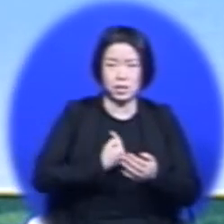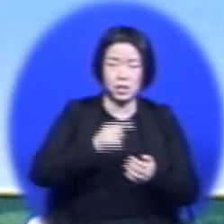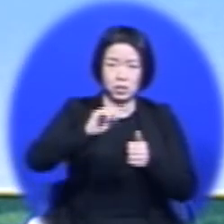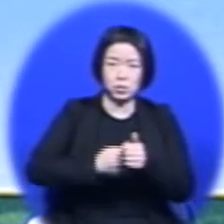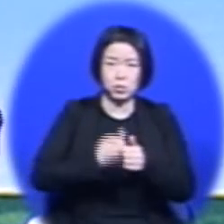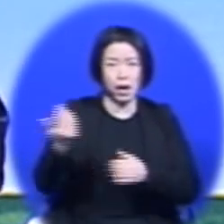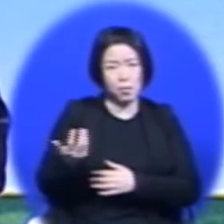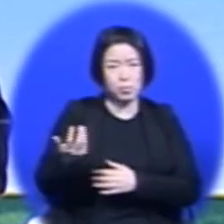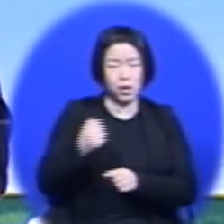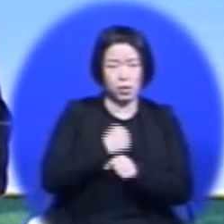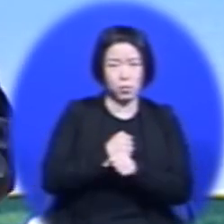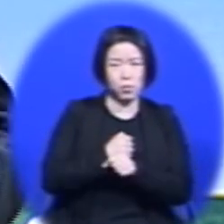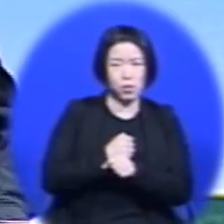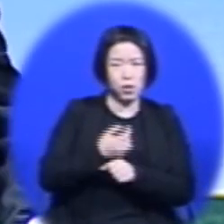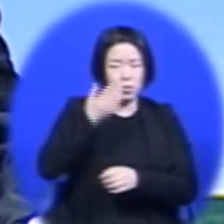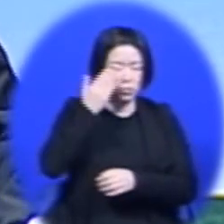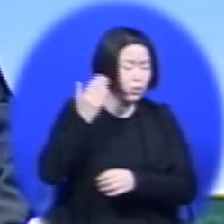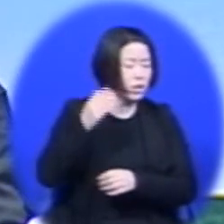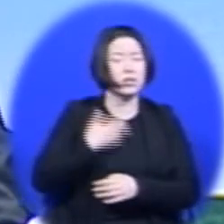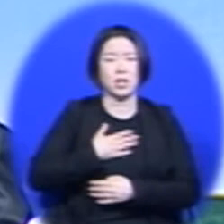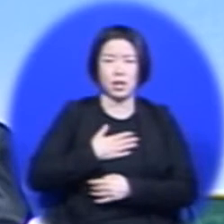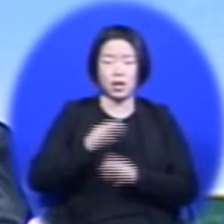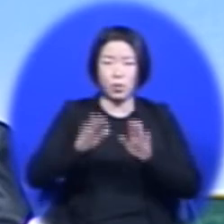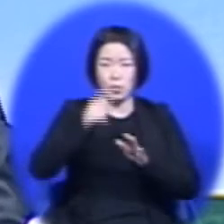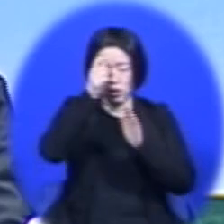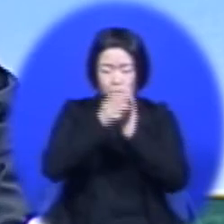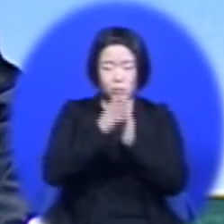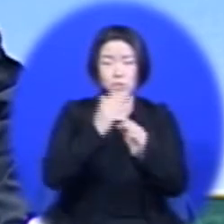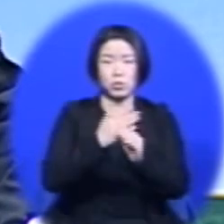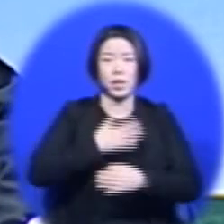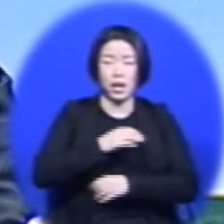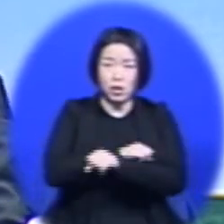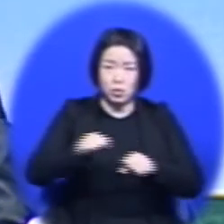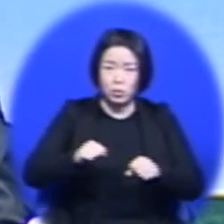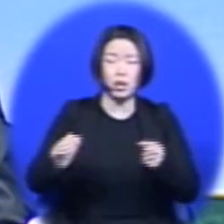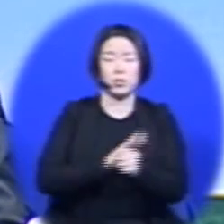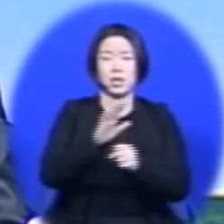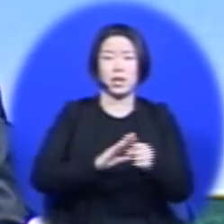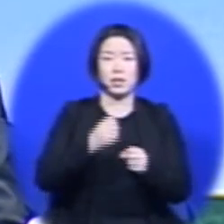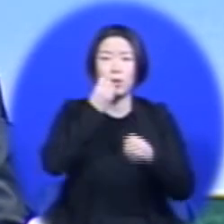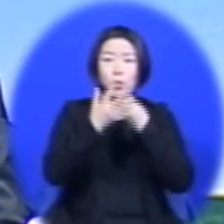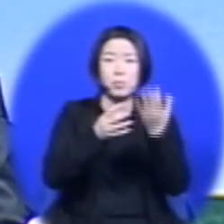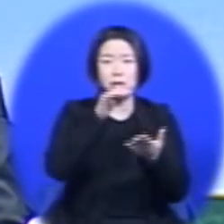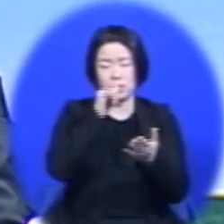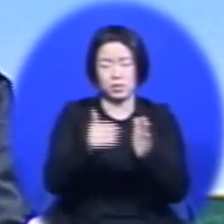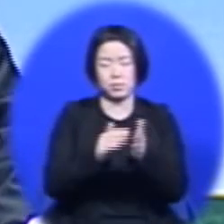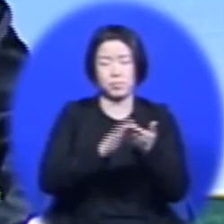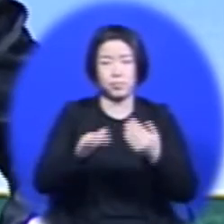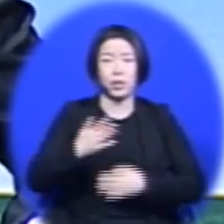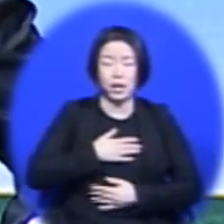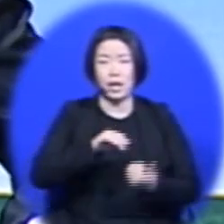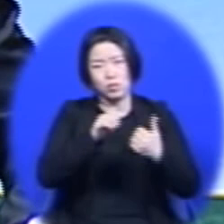또 방관했는지도 알았습니다. 저는 오늘 기도하면서 나를 용서하고 사랑한다고 고백했습니다.